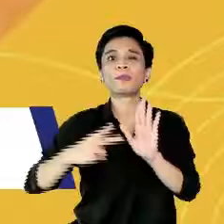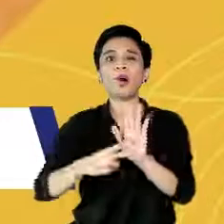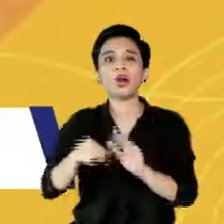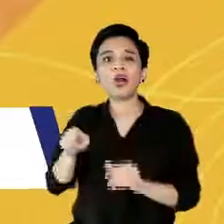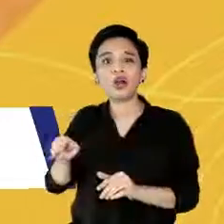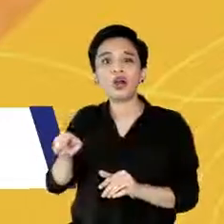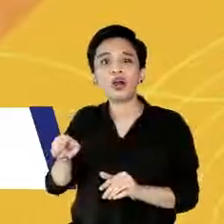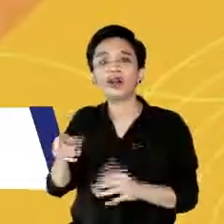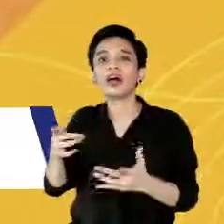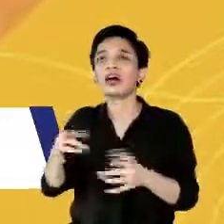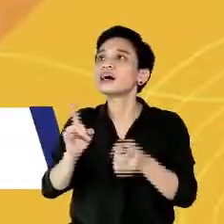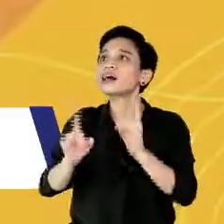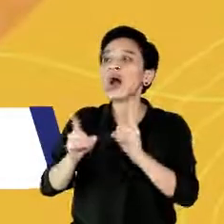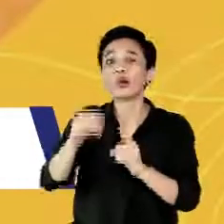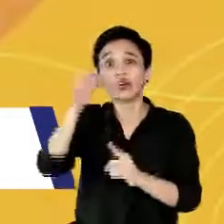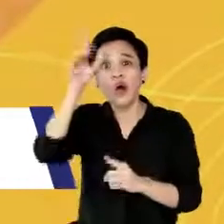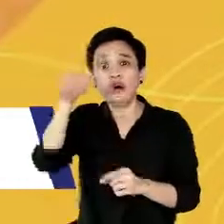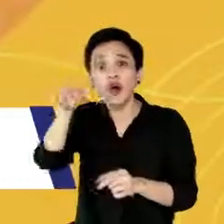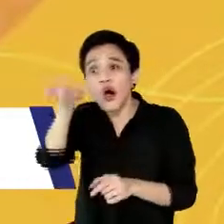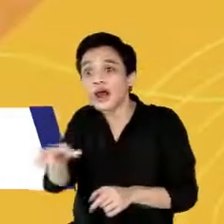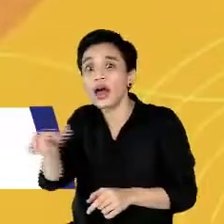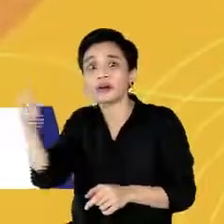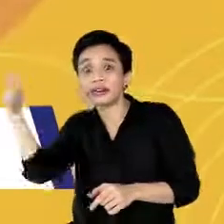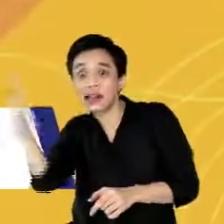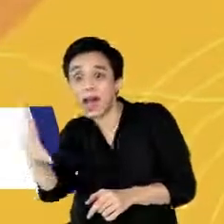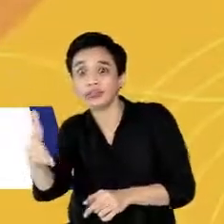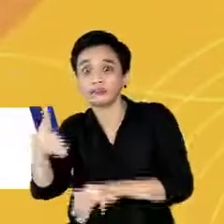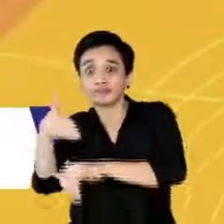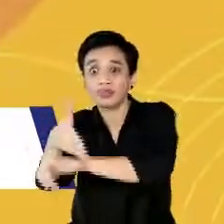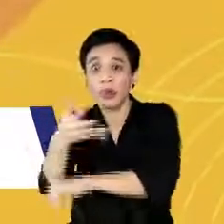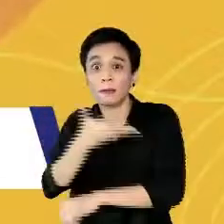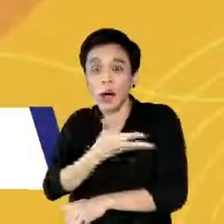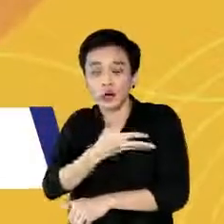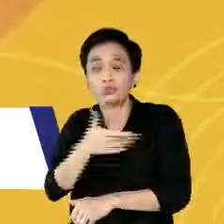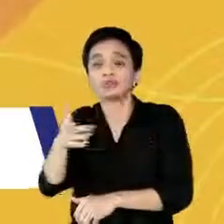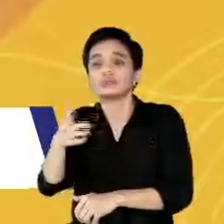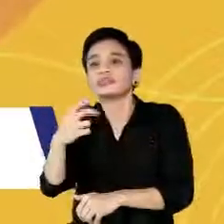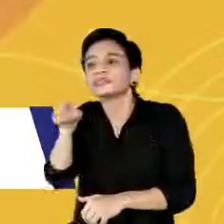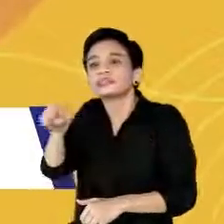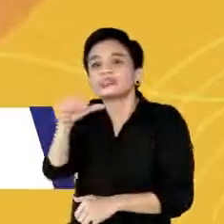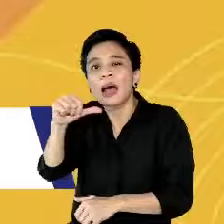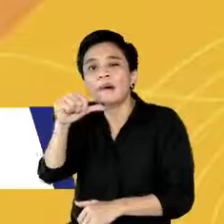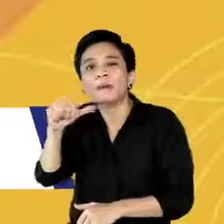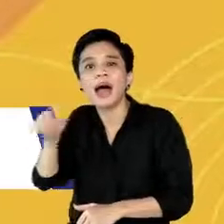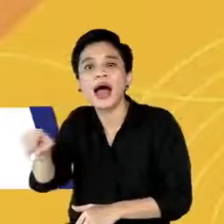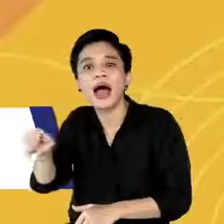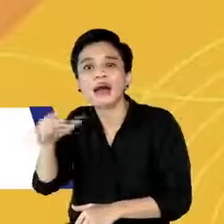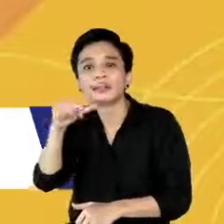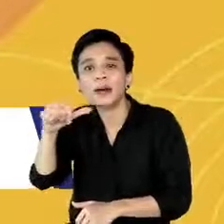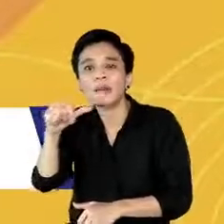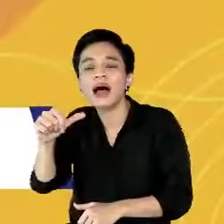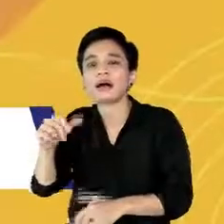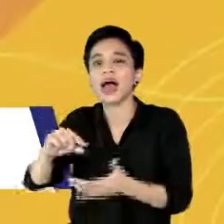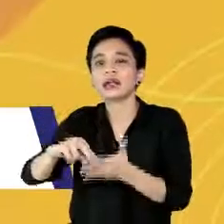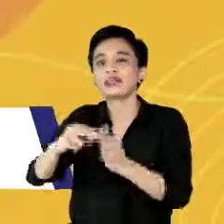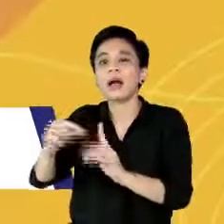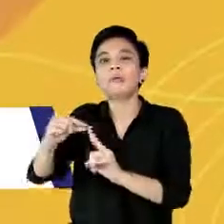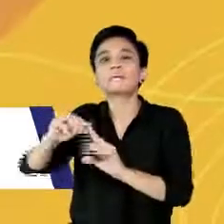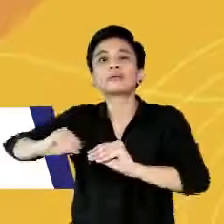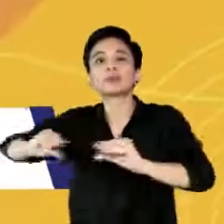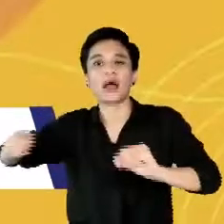panitia yang akan kuratif ke tempat-tempat lokasi pembagian korbannya diputar orang yang datang ke tempat atau bagian tetapi petugas